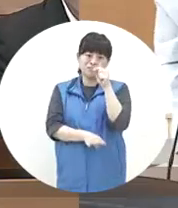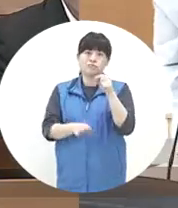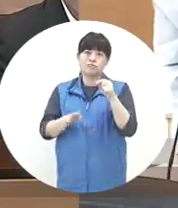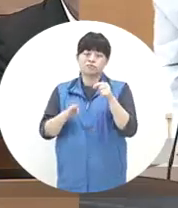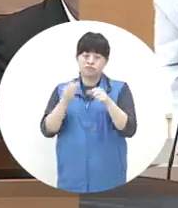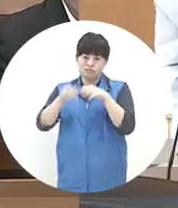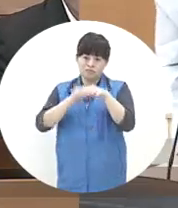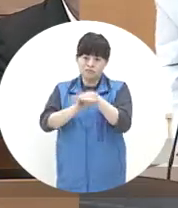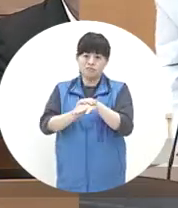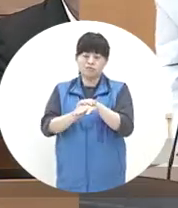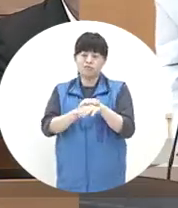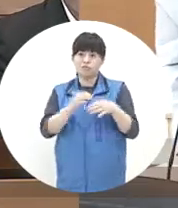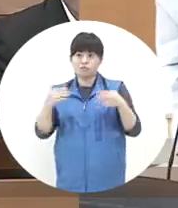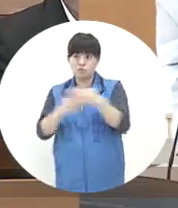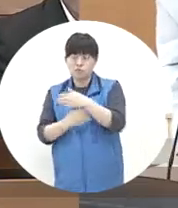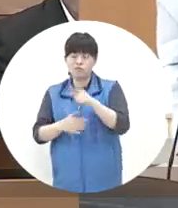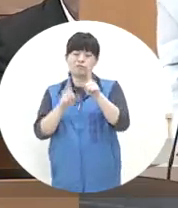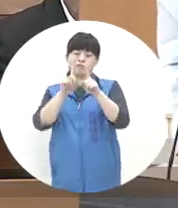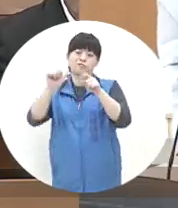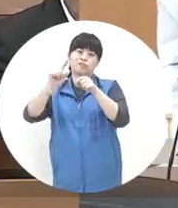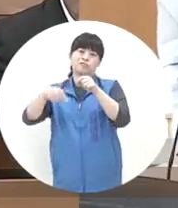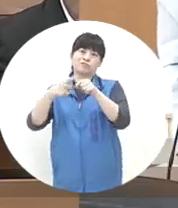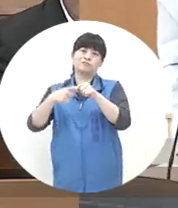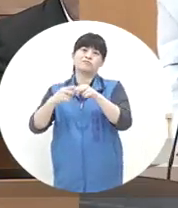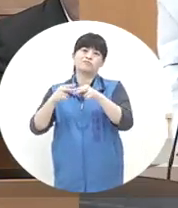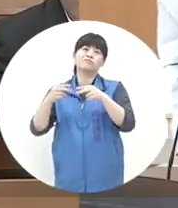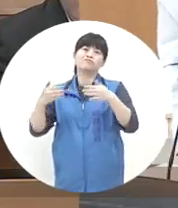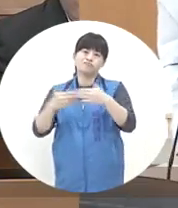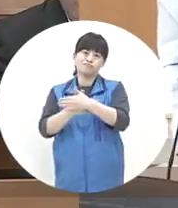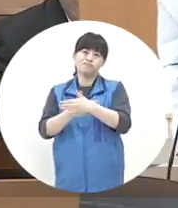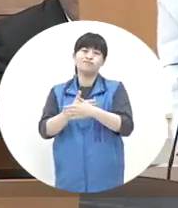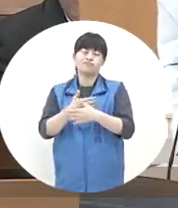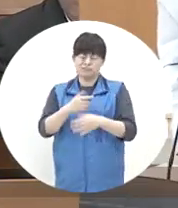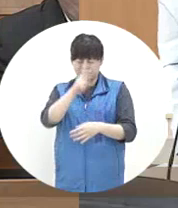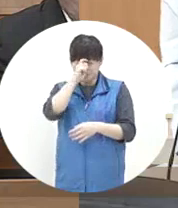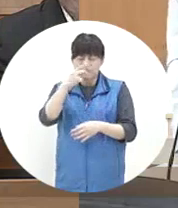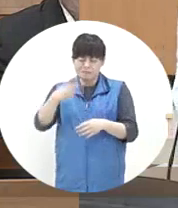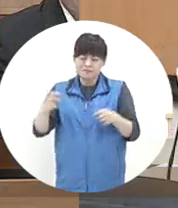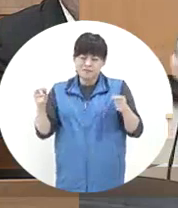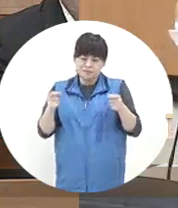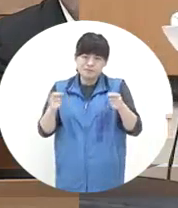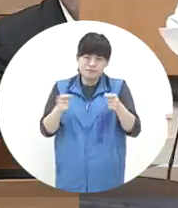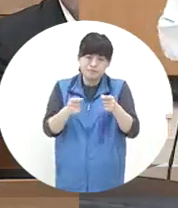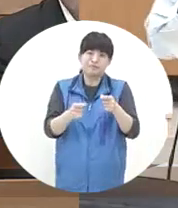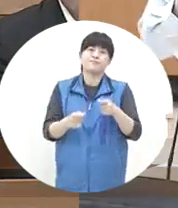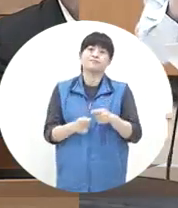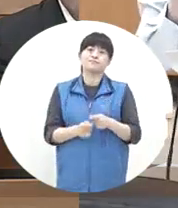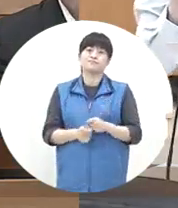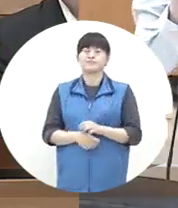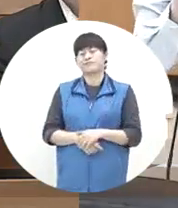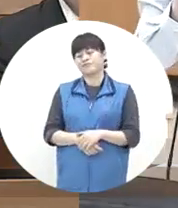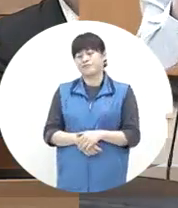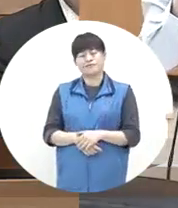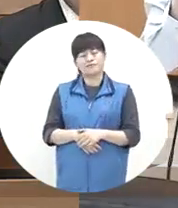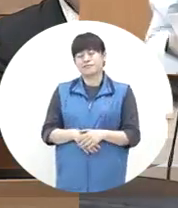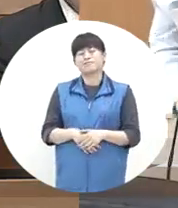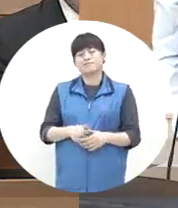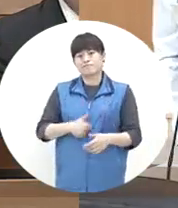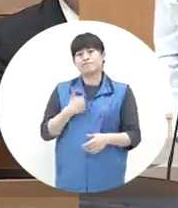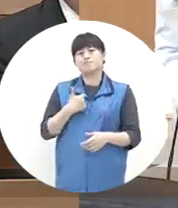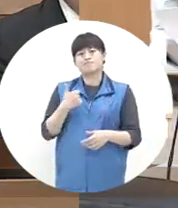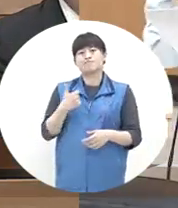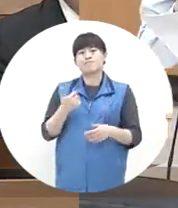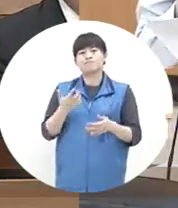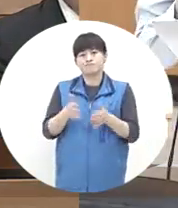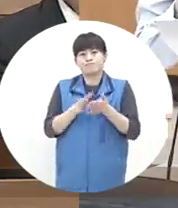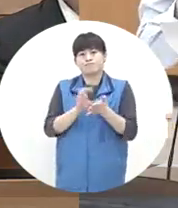等到115年了？ 我们再努力看可不可以实际上让它缩短再提前。啊，哇，这真的是需要时间呐、 啊。